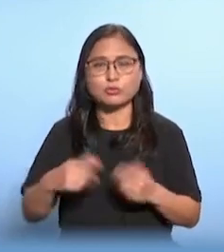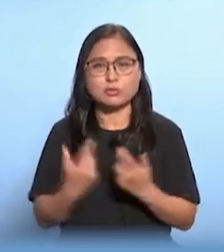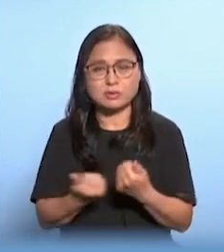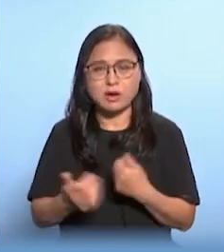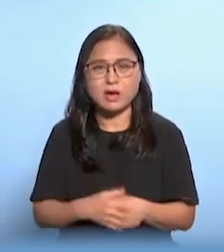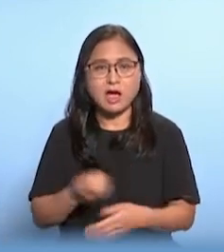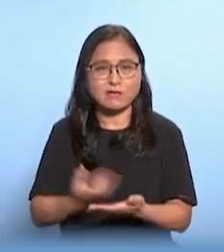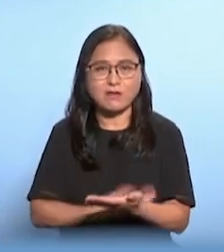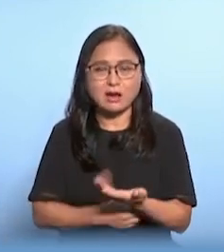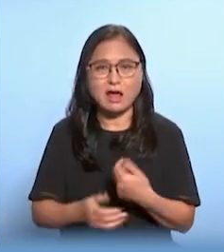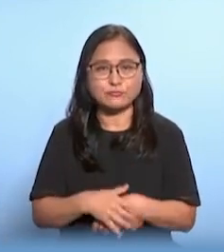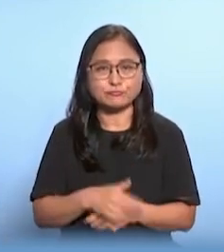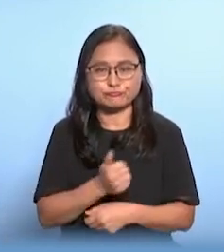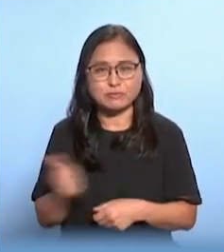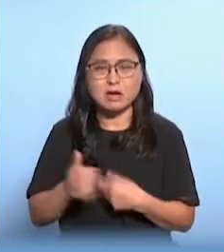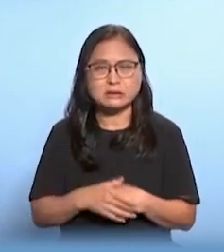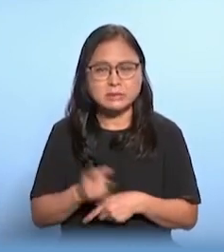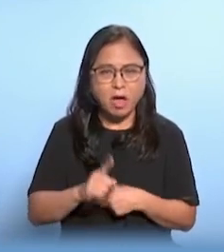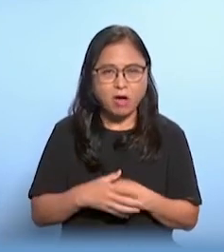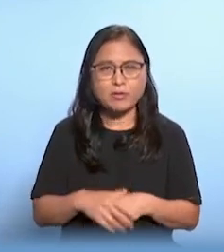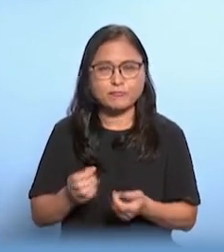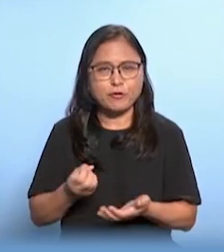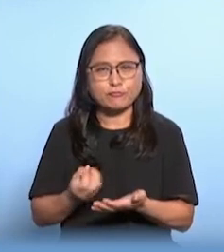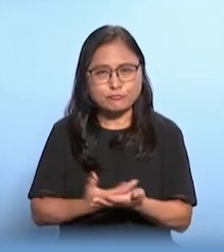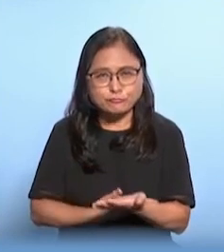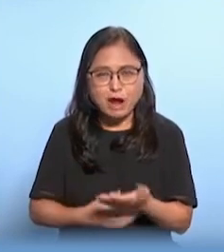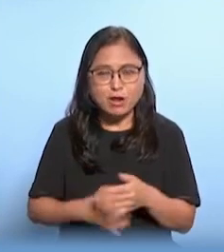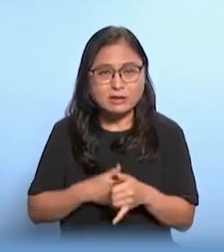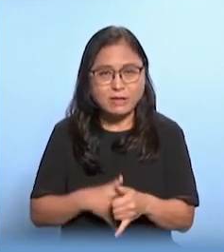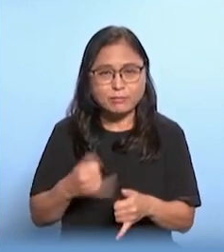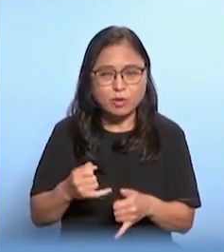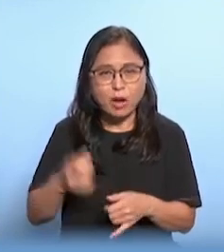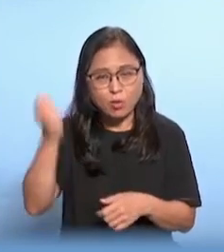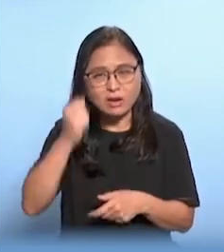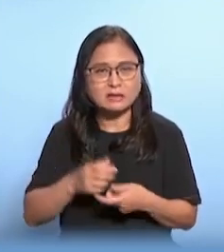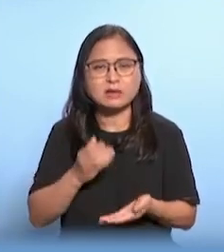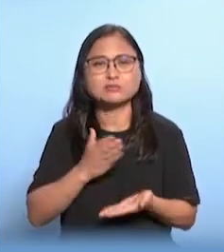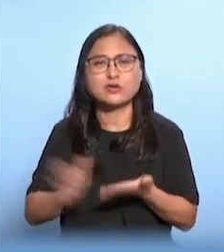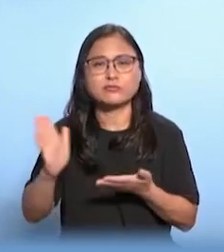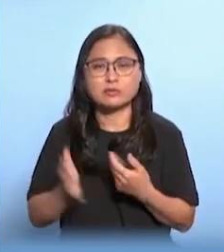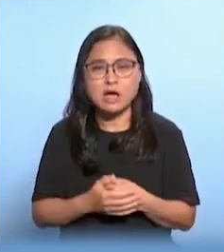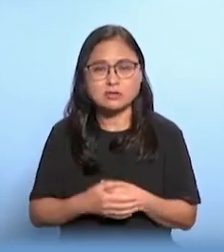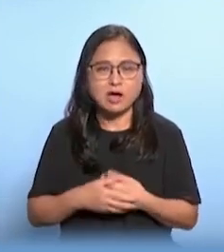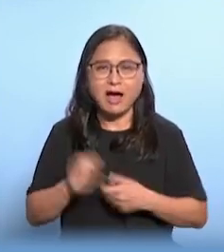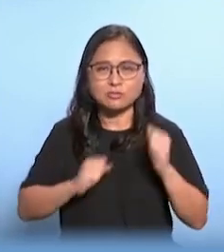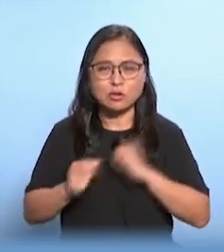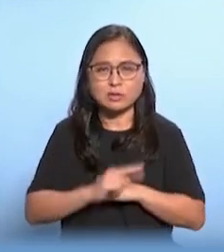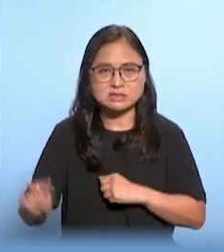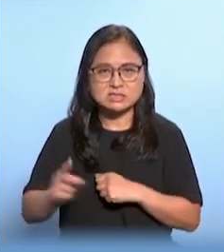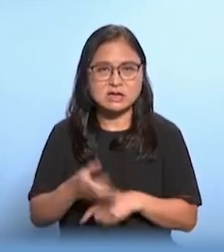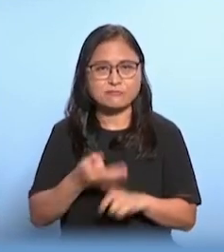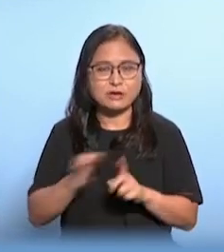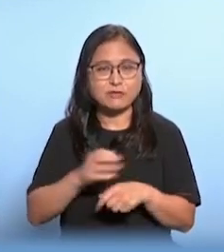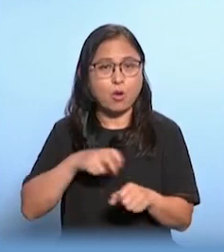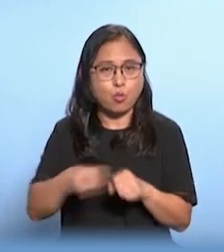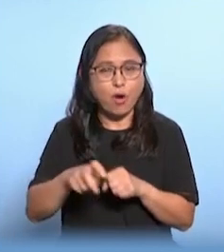顺法例，亦都是消除一些执法的盲点，让到执法人员可以在各区采取一致的行动打击非法喂饲，亦